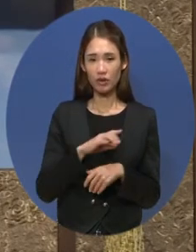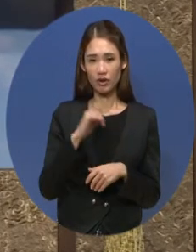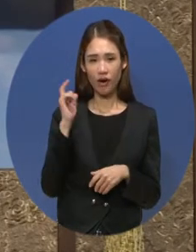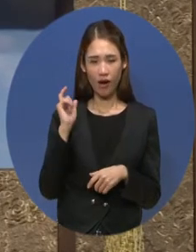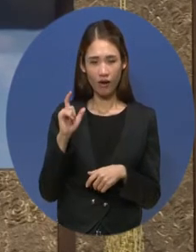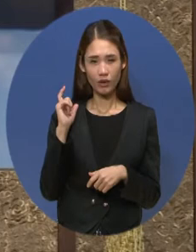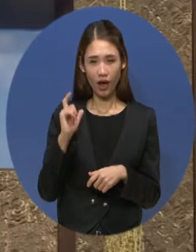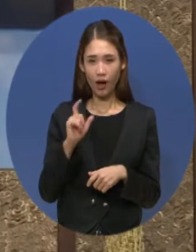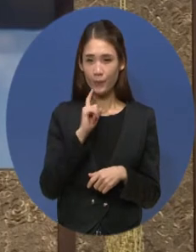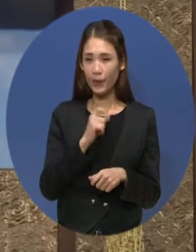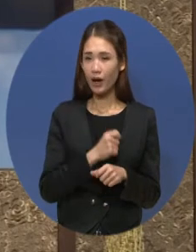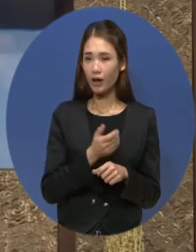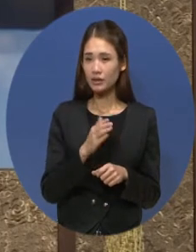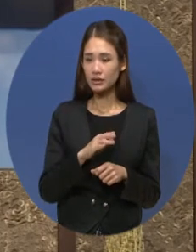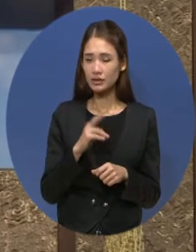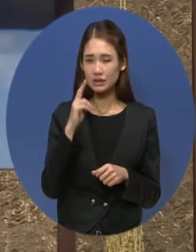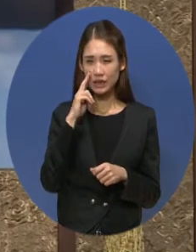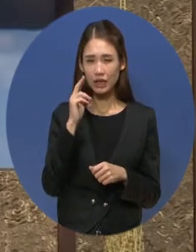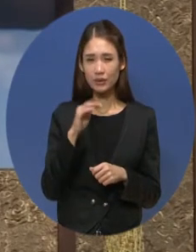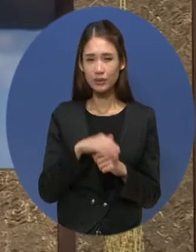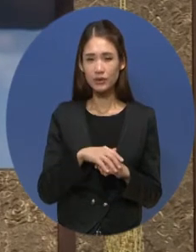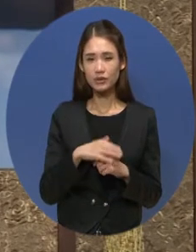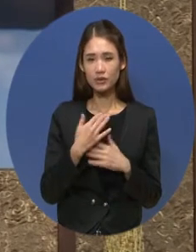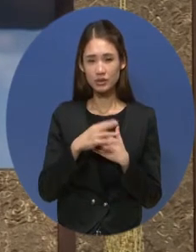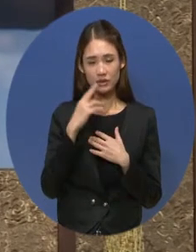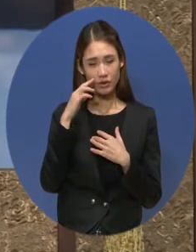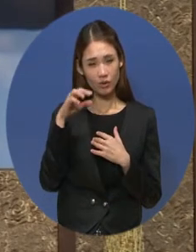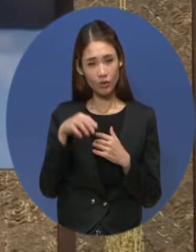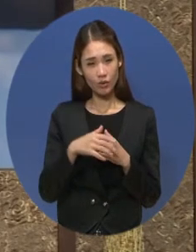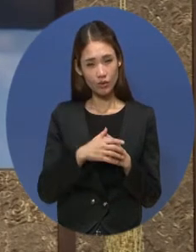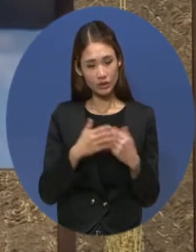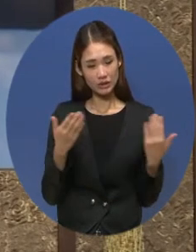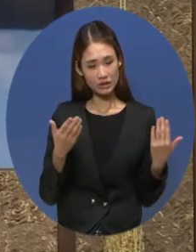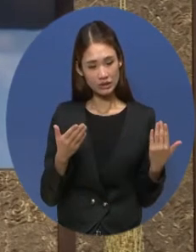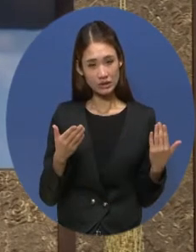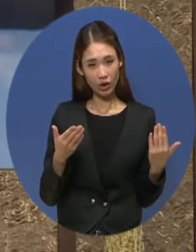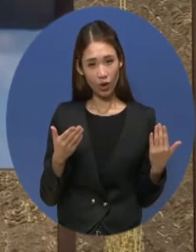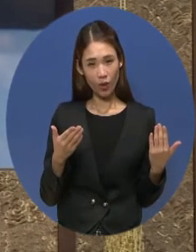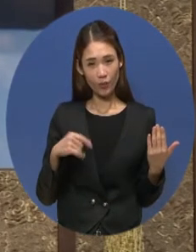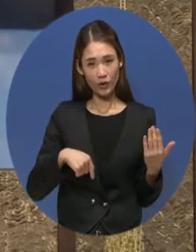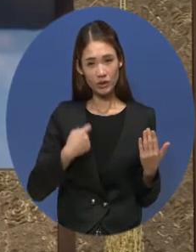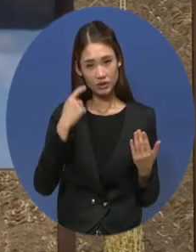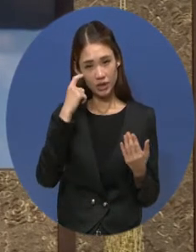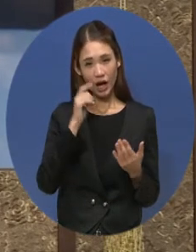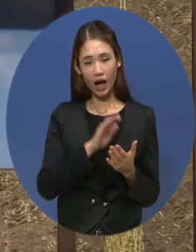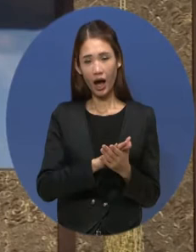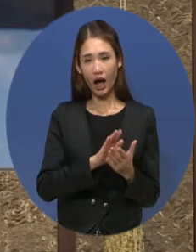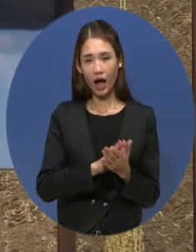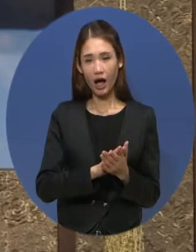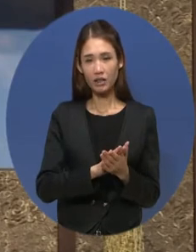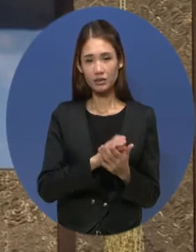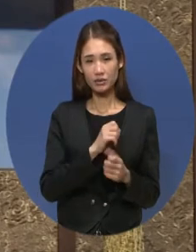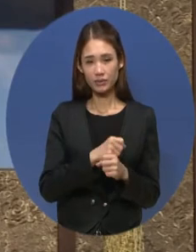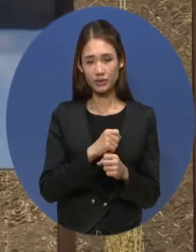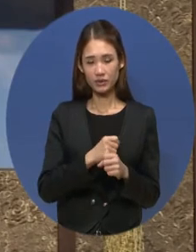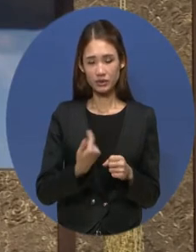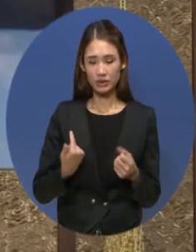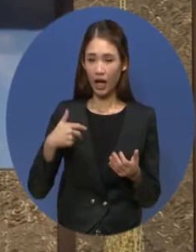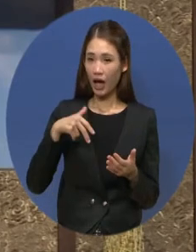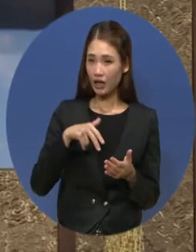최 중 중이에요 최 중증 같은 경우에는 뭐 직업이 라던가 뭐 스스로 뭐 알아서 잘 입이 라든가 이런거를